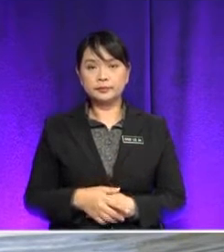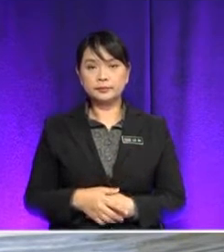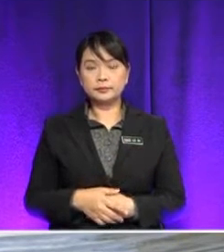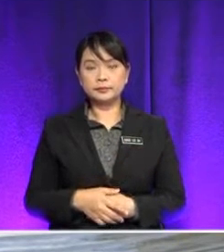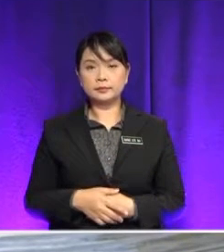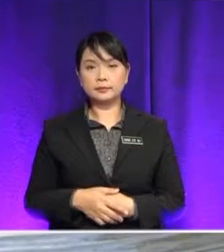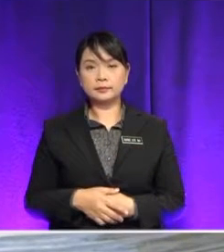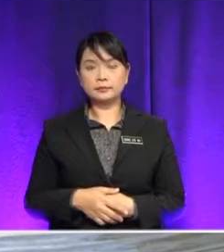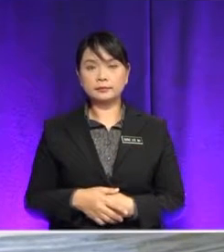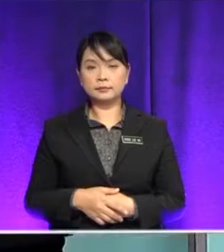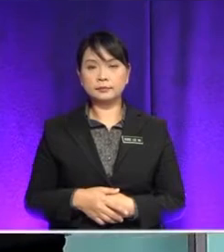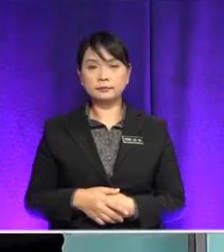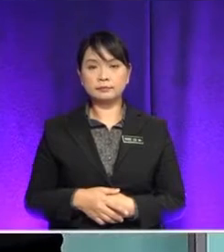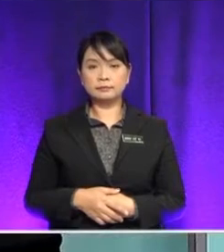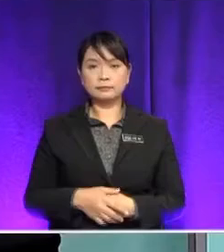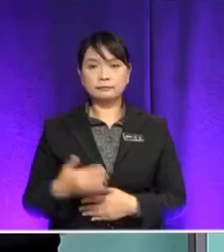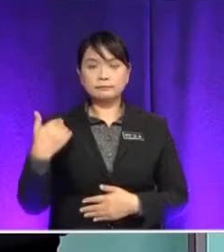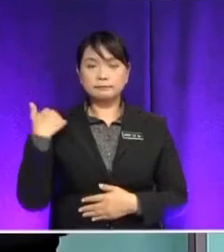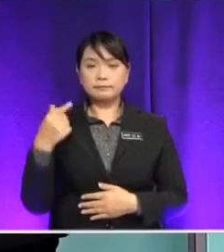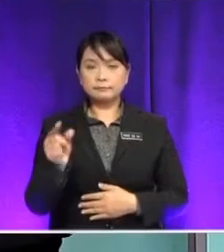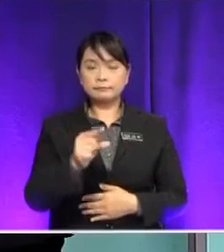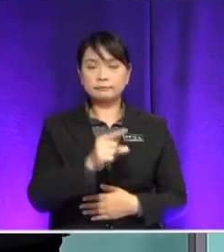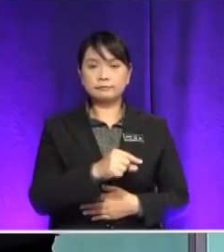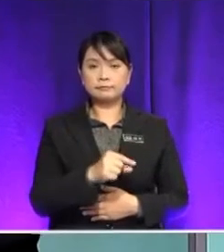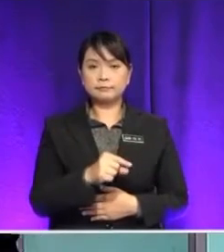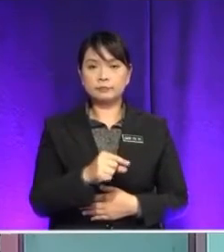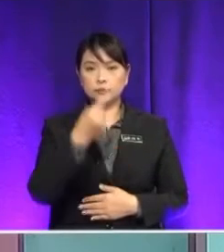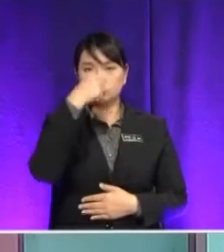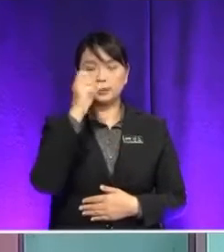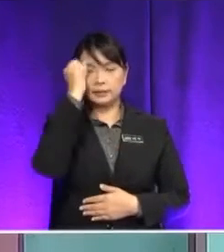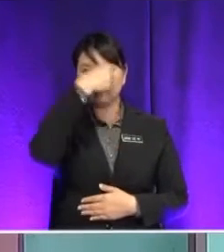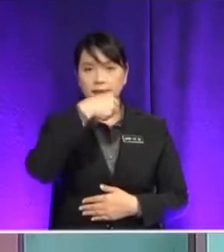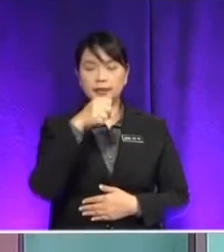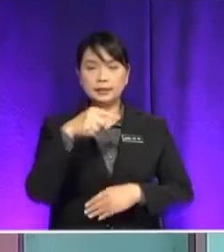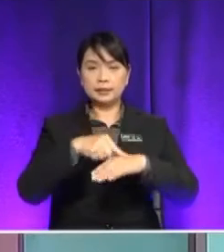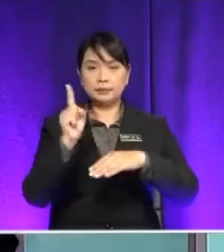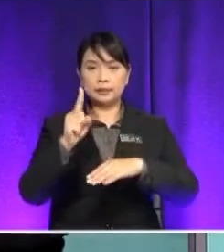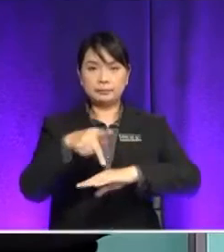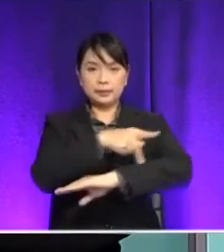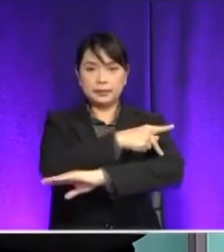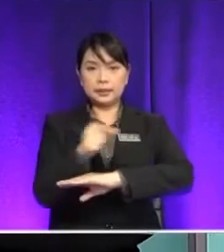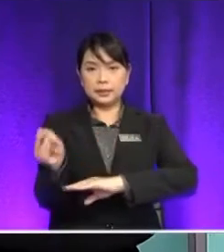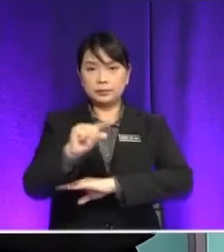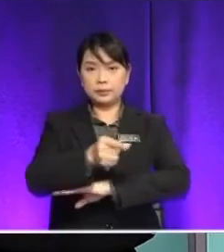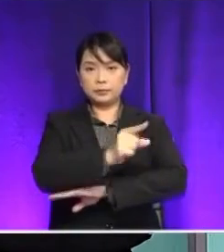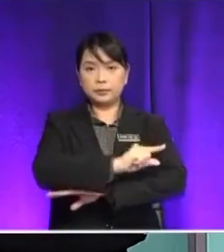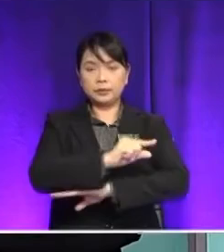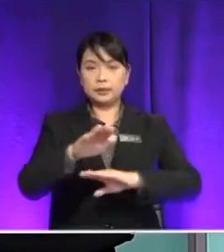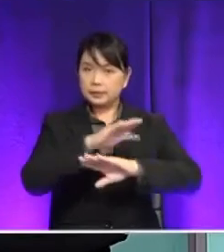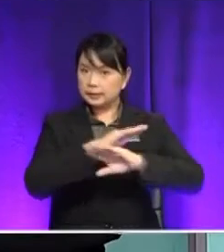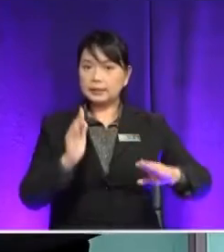hukum untuk dia punya HP nih sifatgelombang nih dimana a panjang gelombang dia tidak